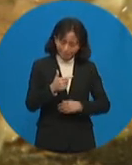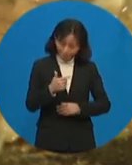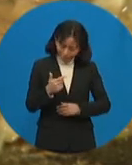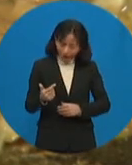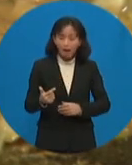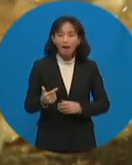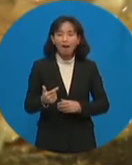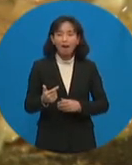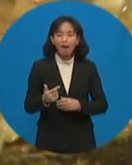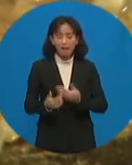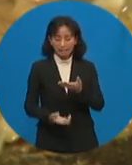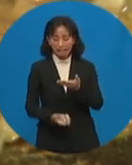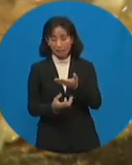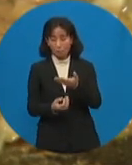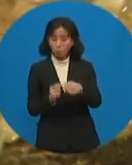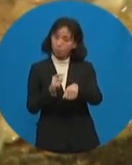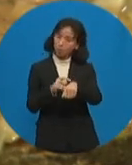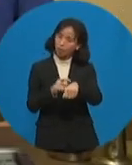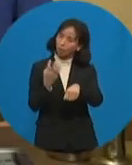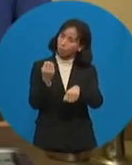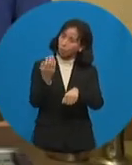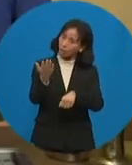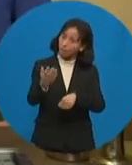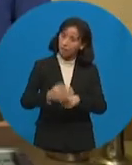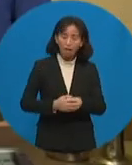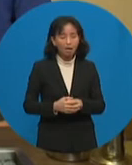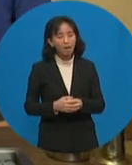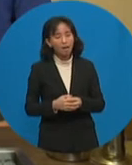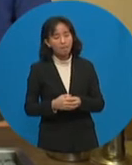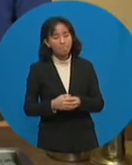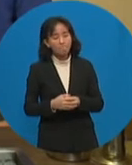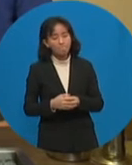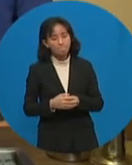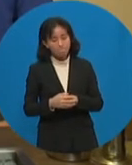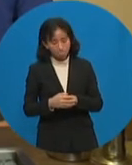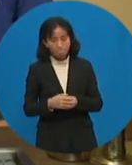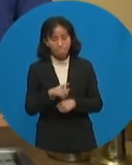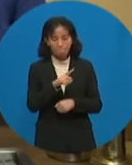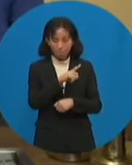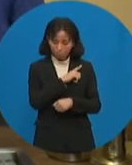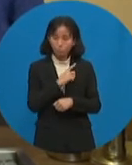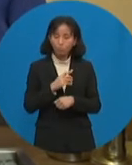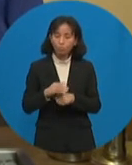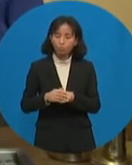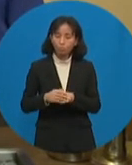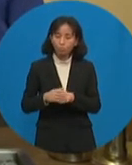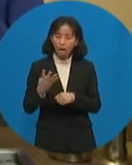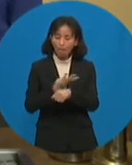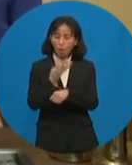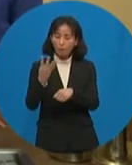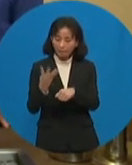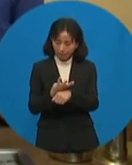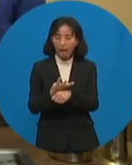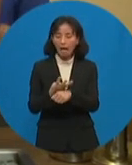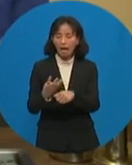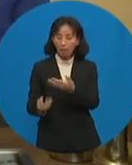らい煮込んでらっしゃったりするんですか。 これですか。うちでだいたい味付けするまでに4時間、味